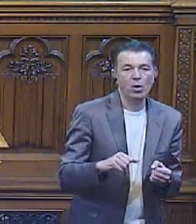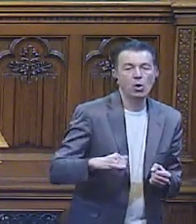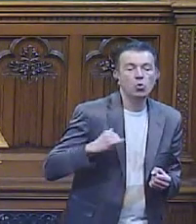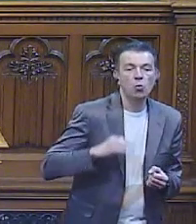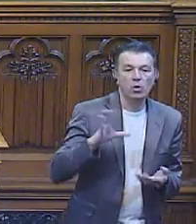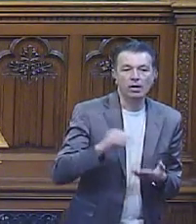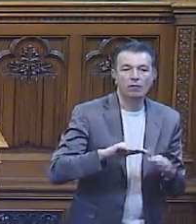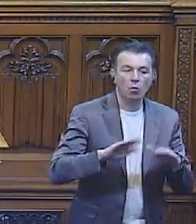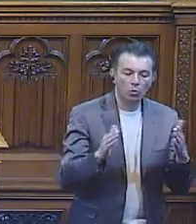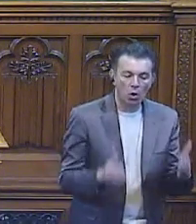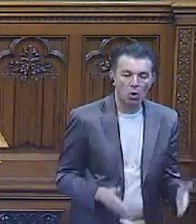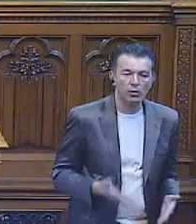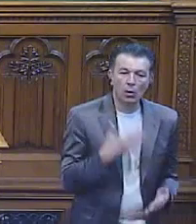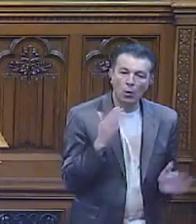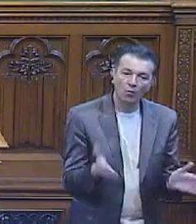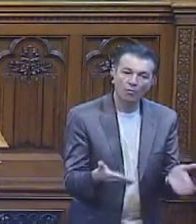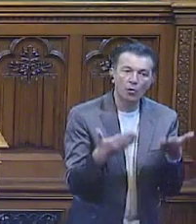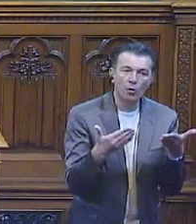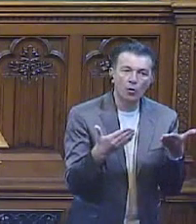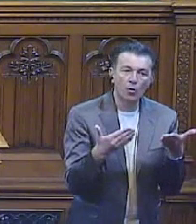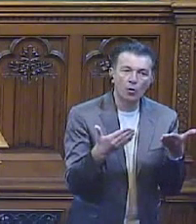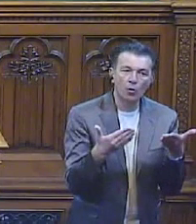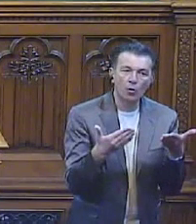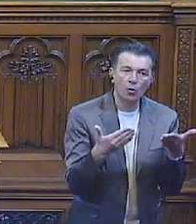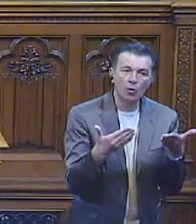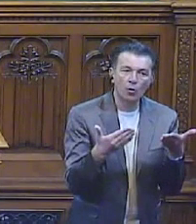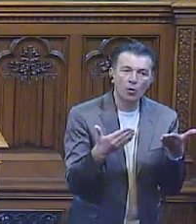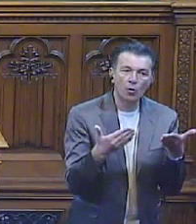Jugendwohnhäuser, keine Förderung des